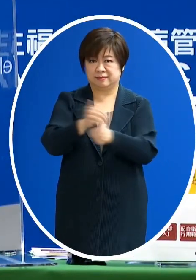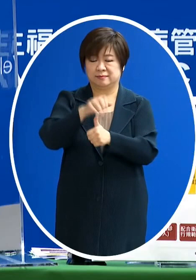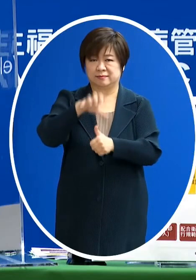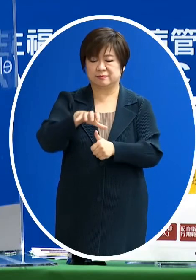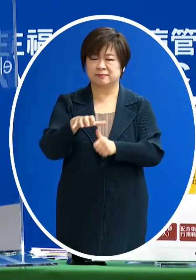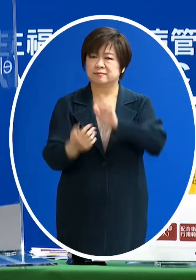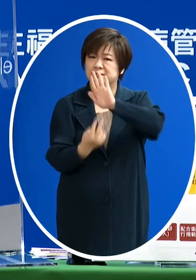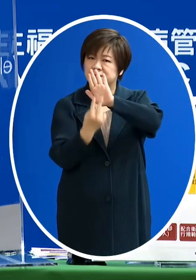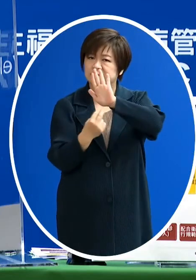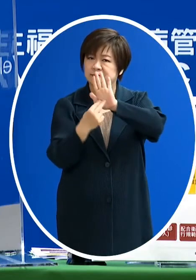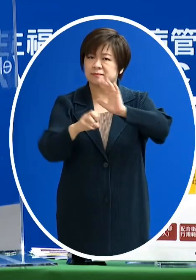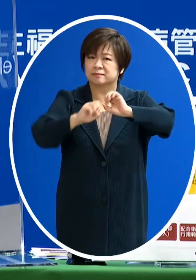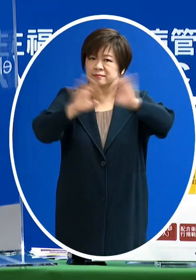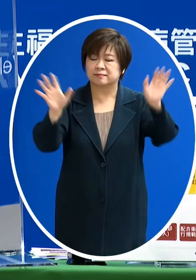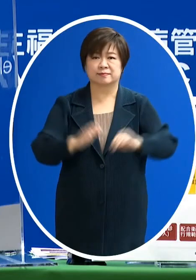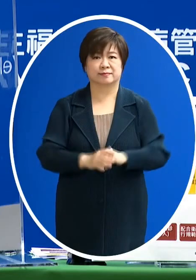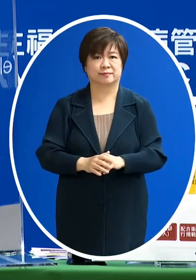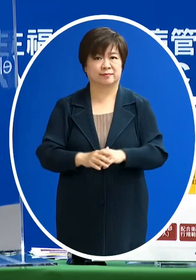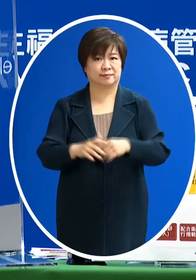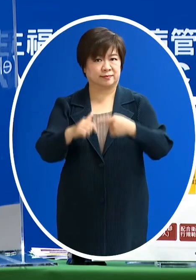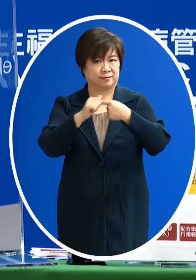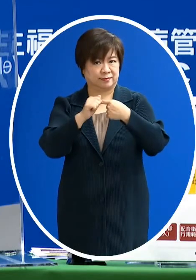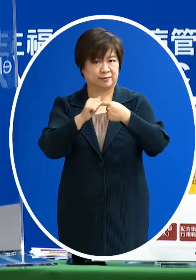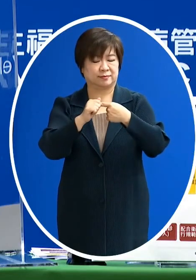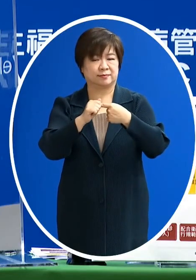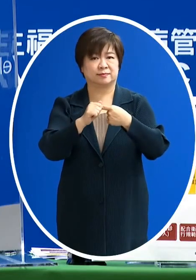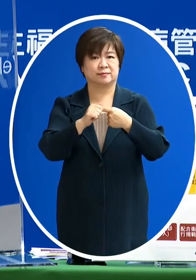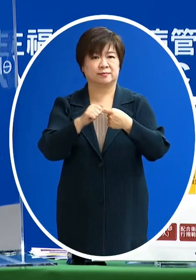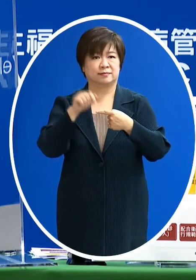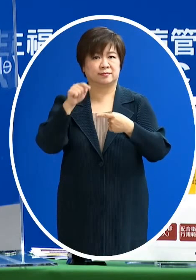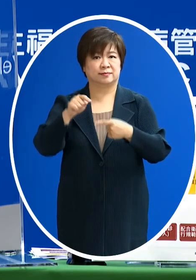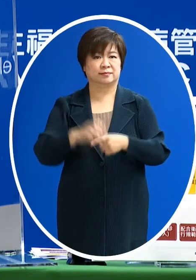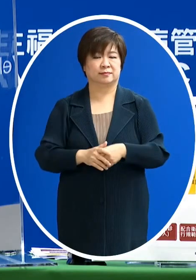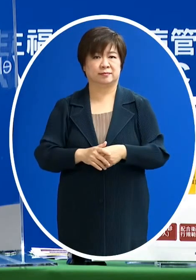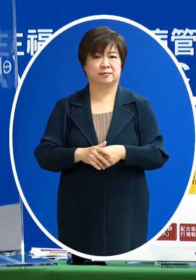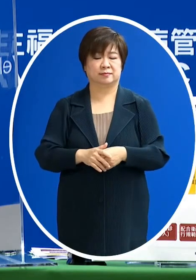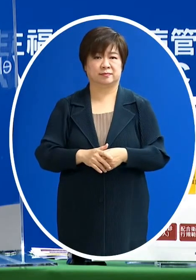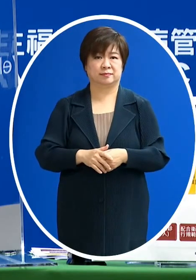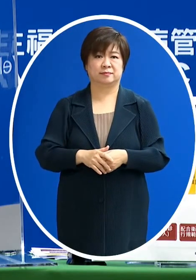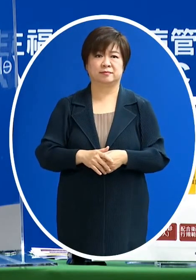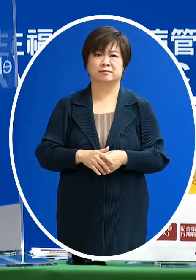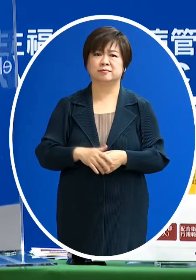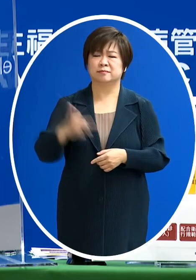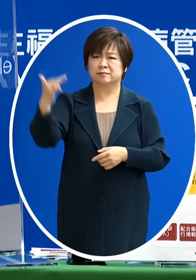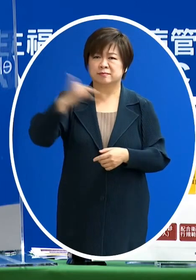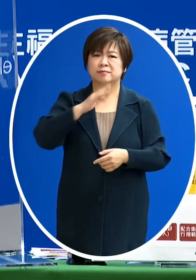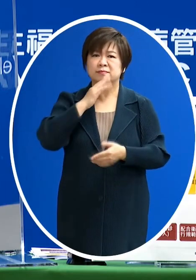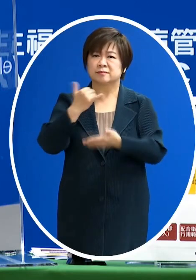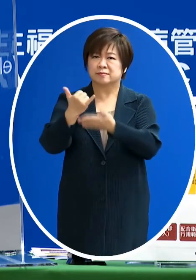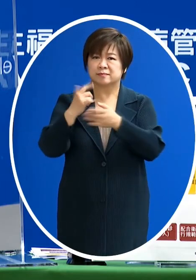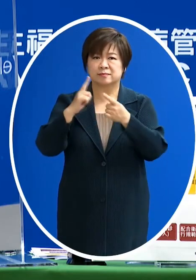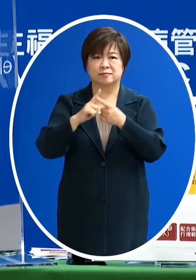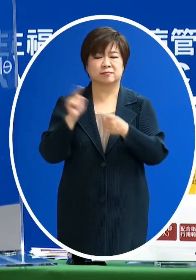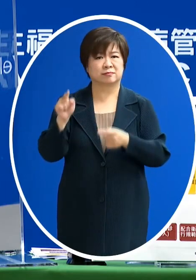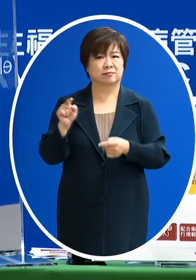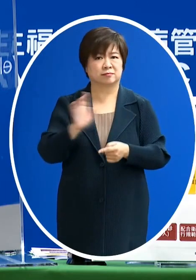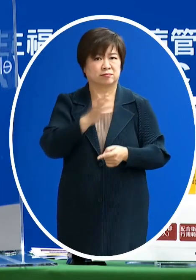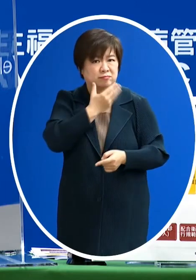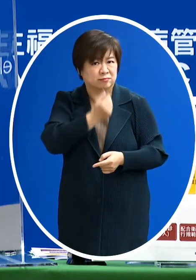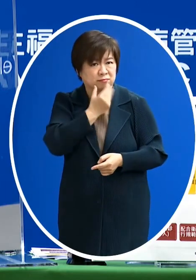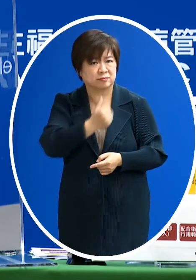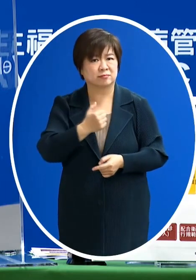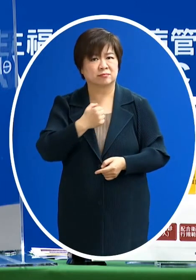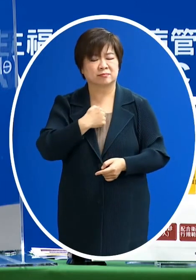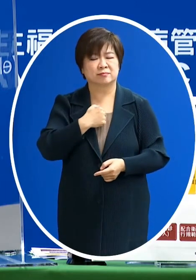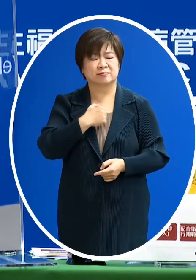讲清楚了。第一个，在这里面来者是客，那任何的一个不舒服我们都愿意表达我